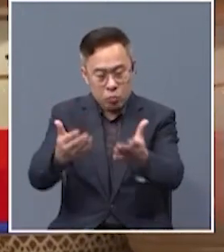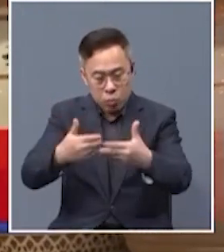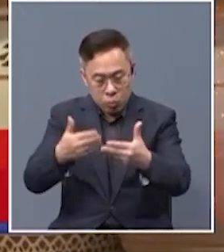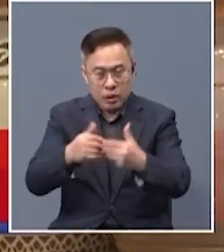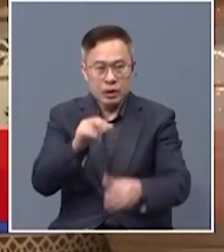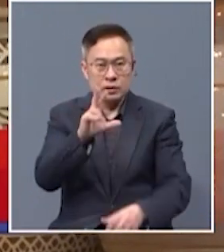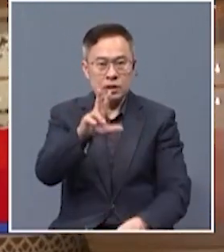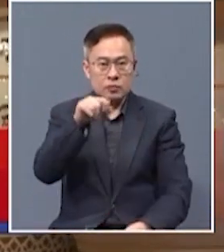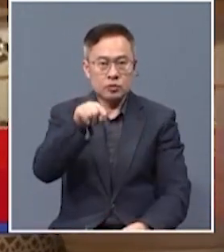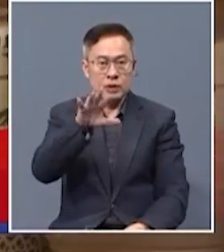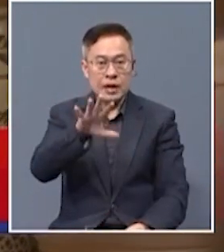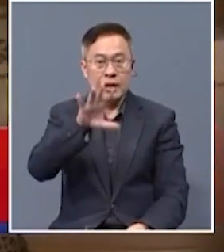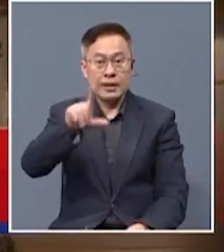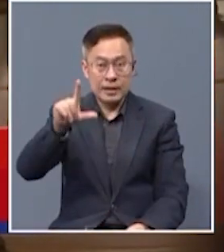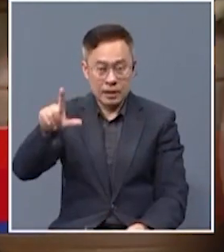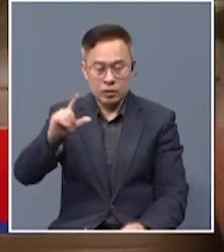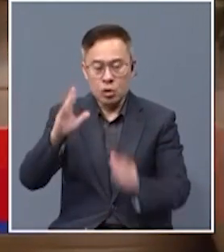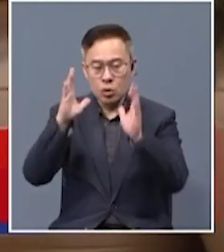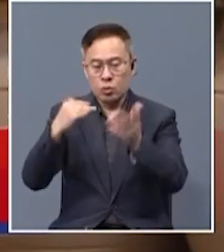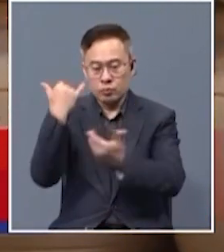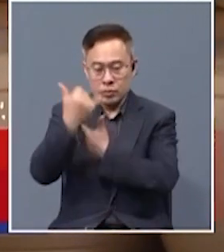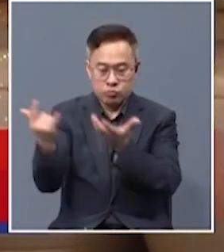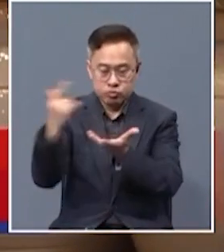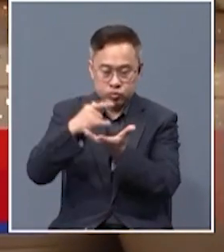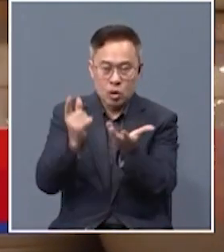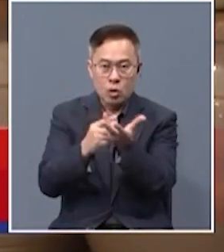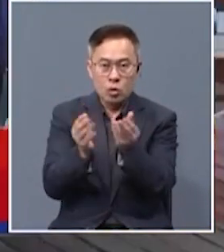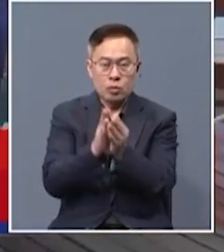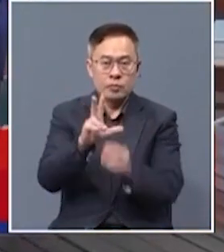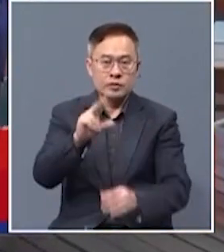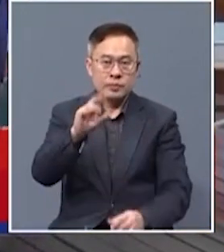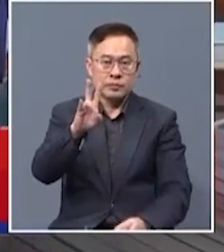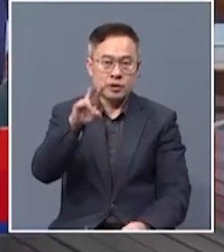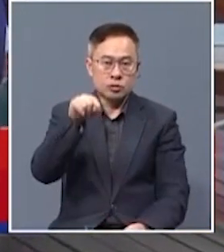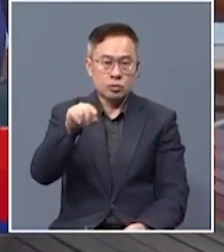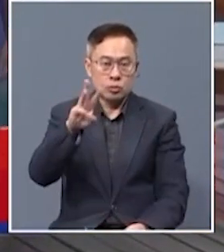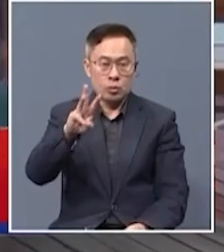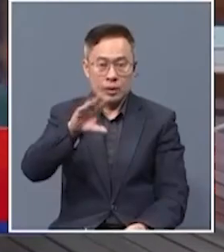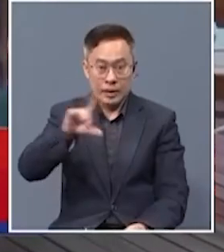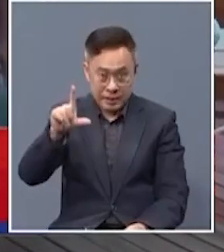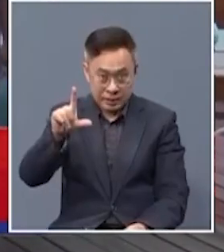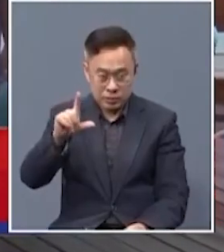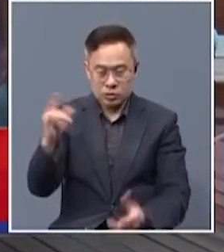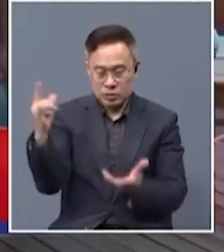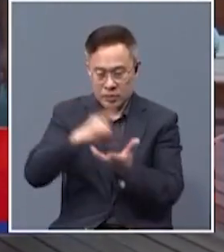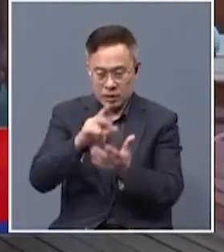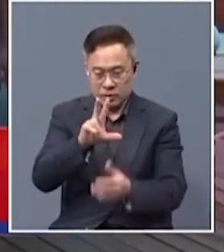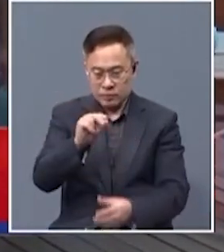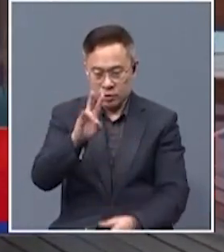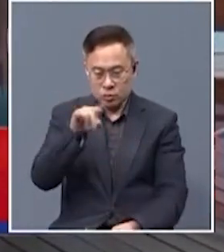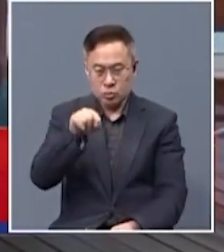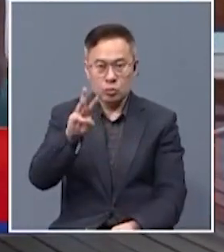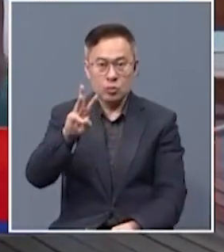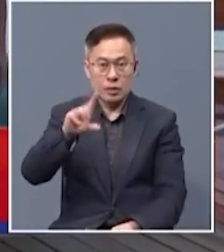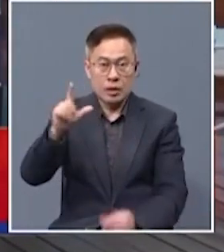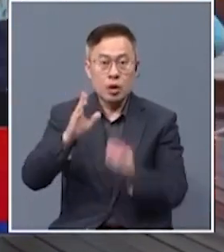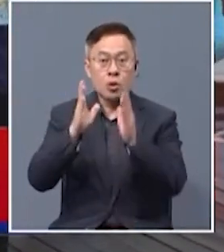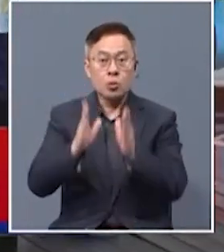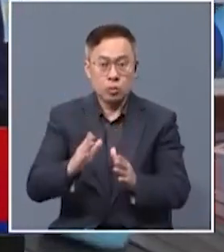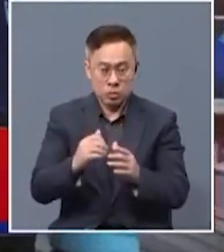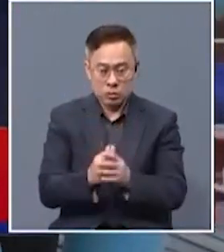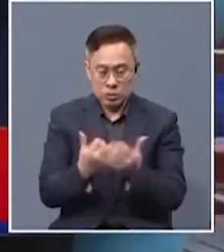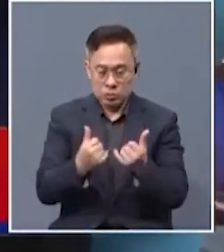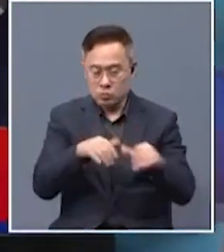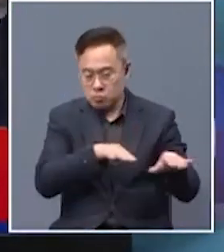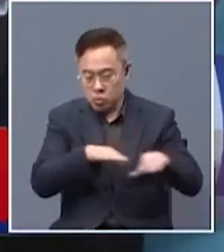านล้านบาทนำนักท่องเที่ยวเข้ามาประเทศไทย 37.6 ล้านคนดังนั้นสิ่งสำคัญคือเราต้องมีการเตรียมความพร้อมร